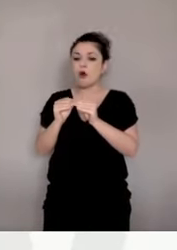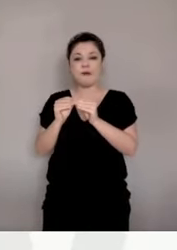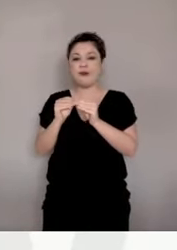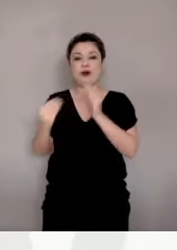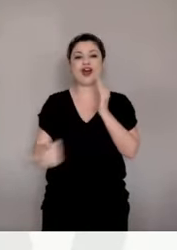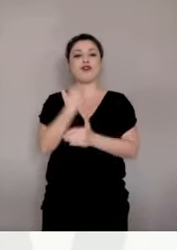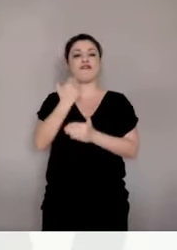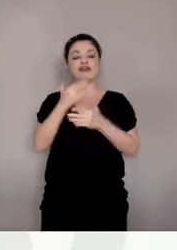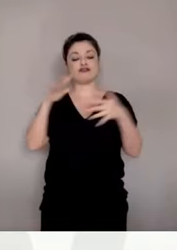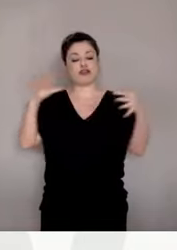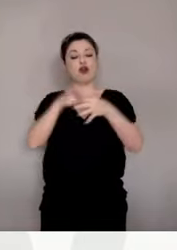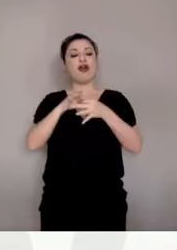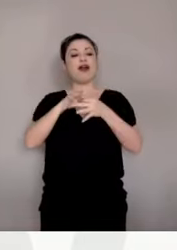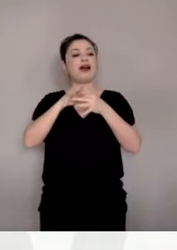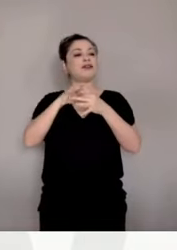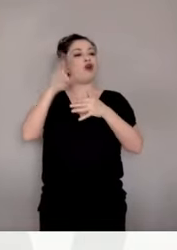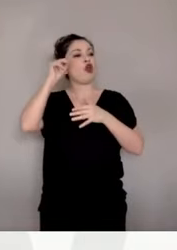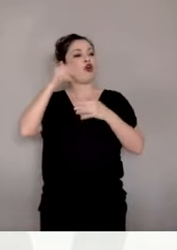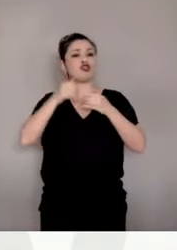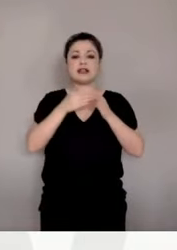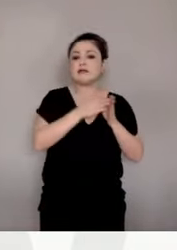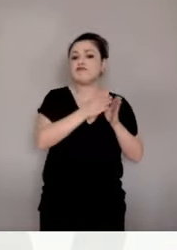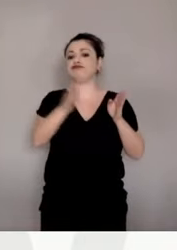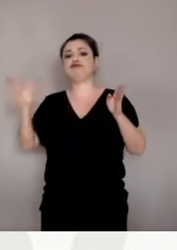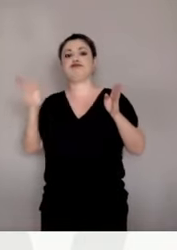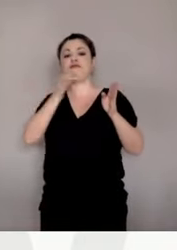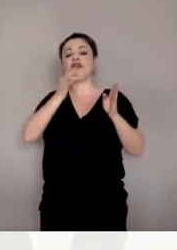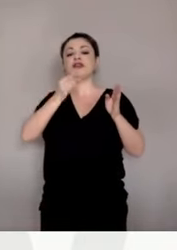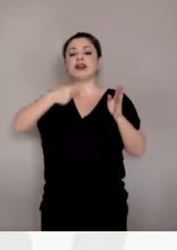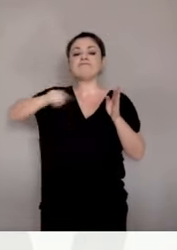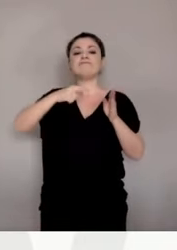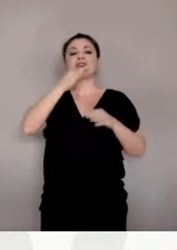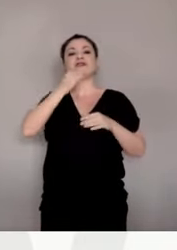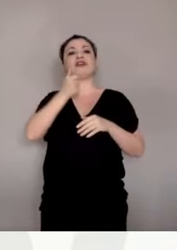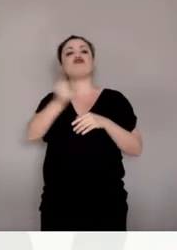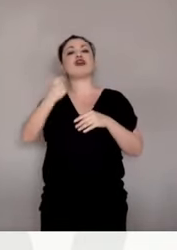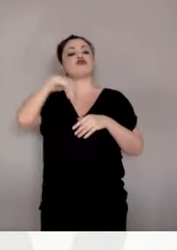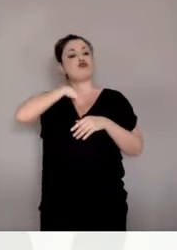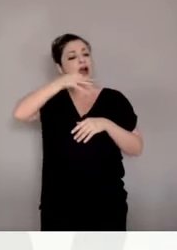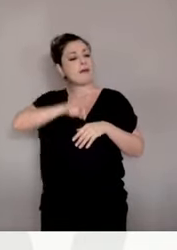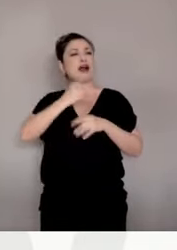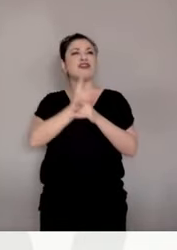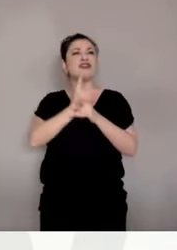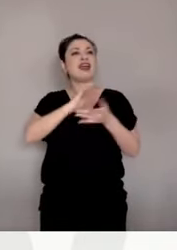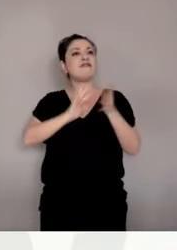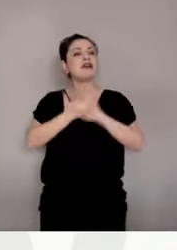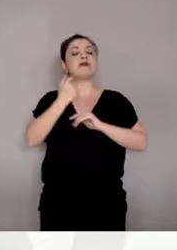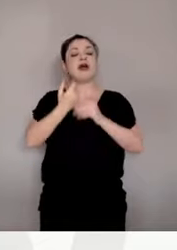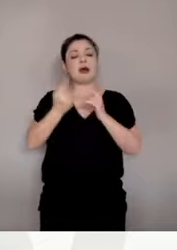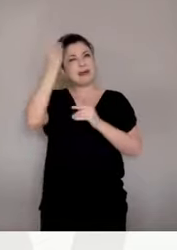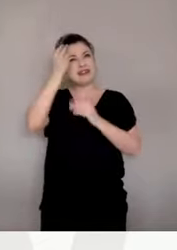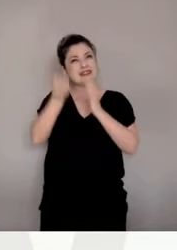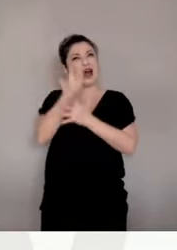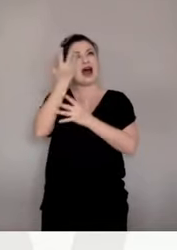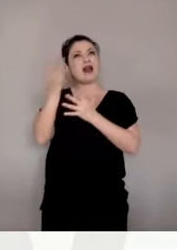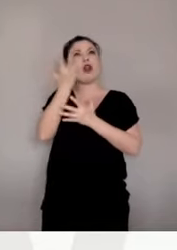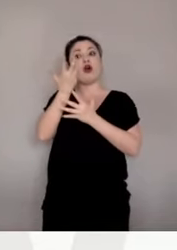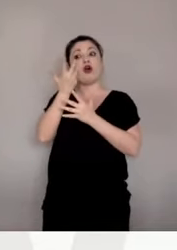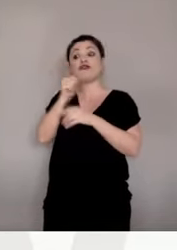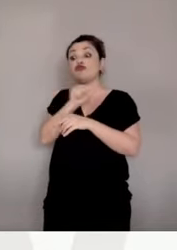che si incontrano, riuscire a pensare qualcosa di diverso dal tuo ambito disciplinare, riuscire a